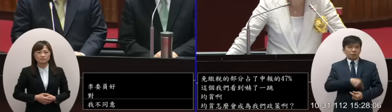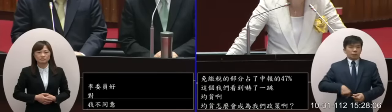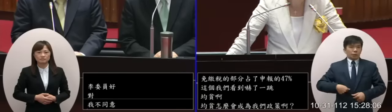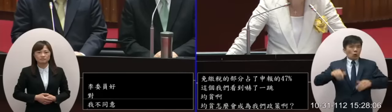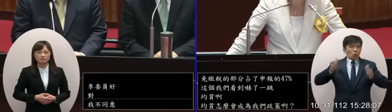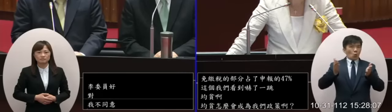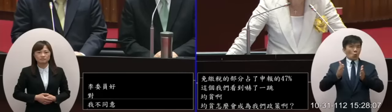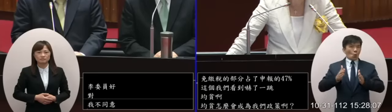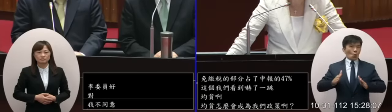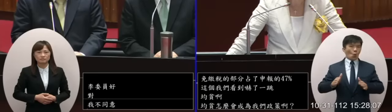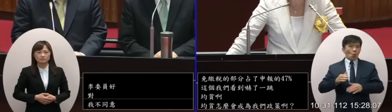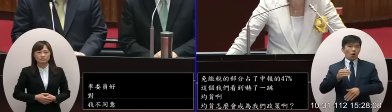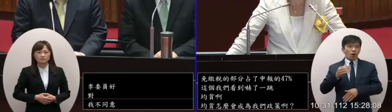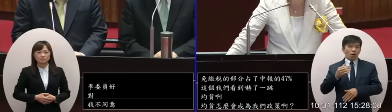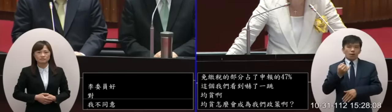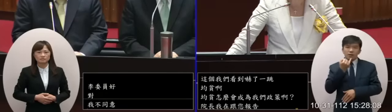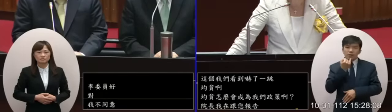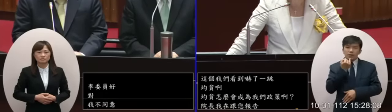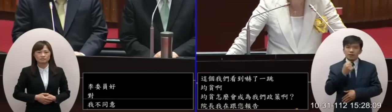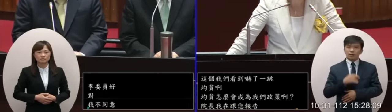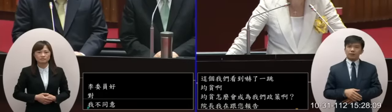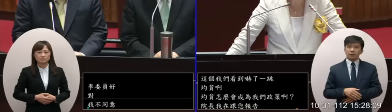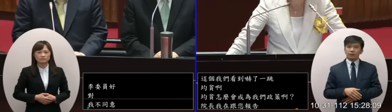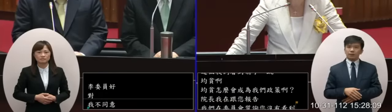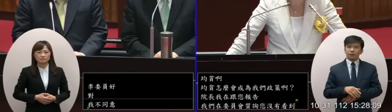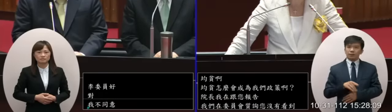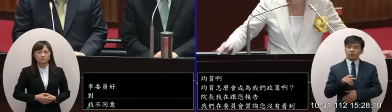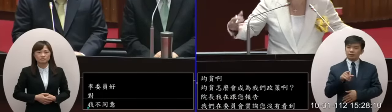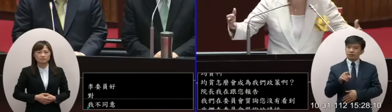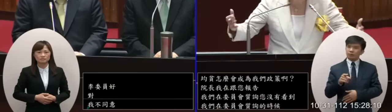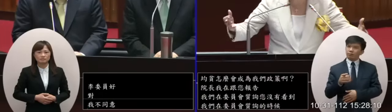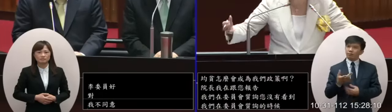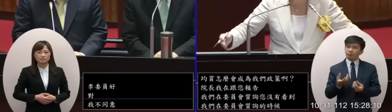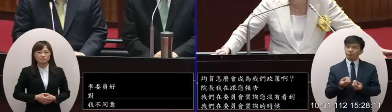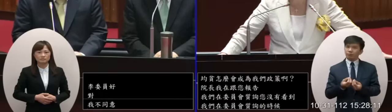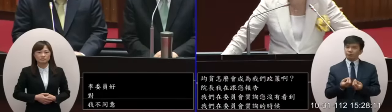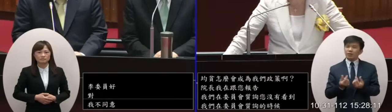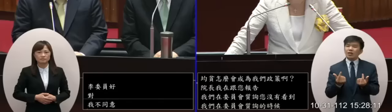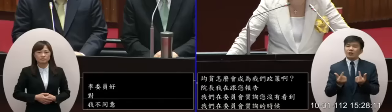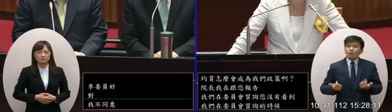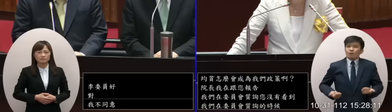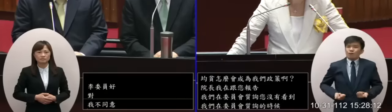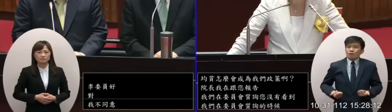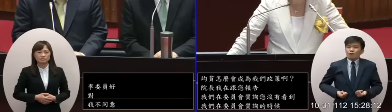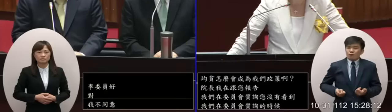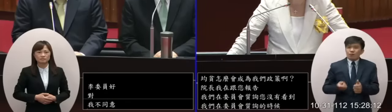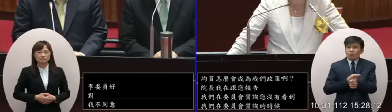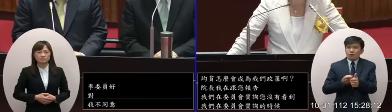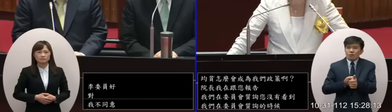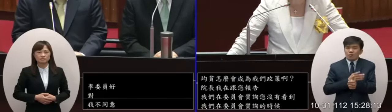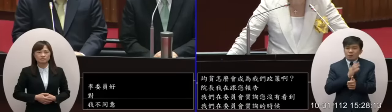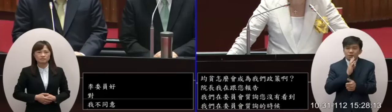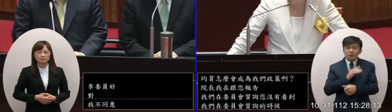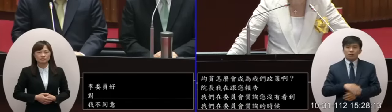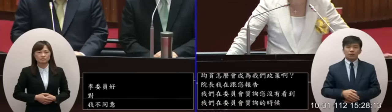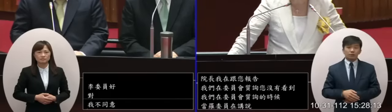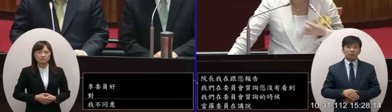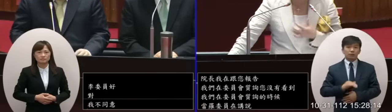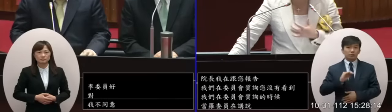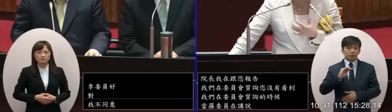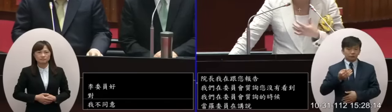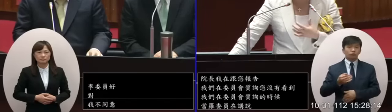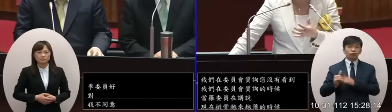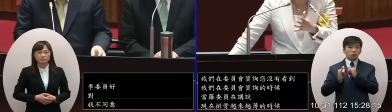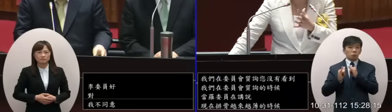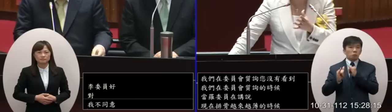条了啊！’当然是一个细语哈、啊，就是嬉戏的这个话。但我们要知道，就是说，对于